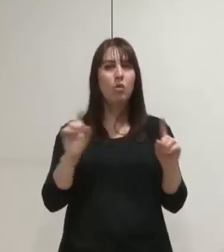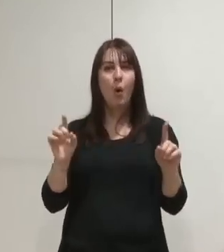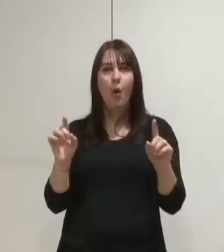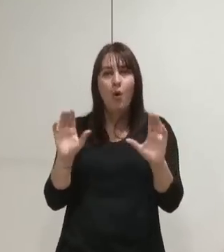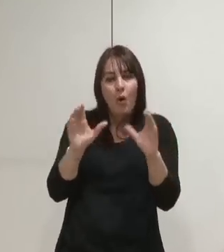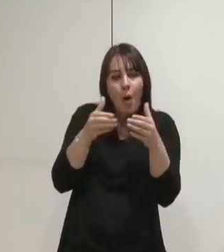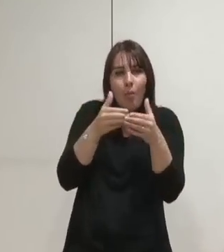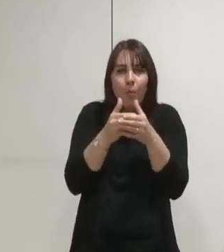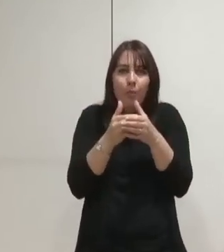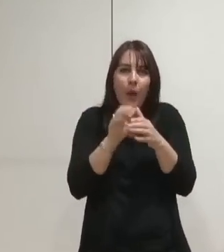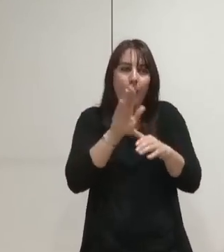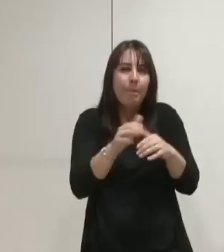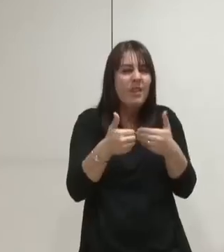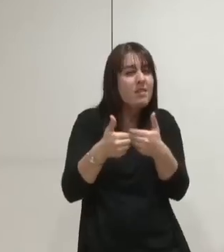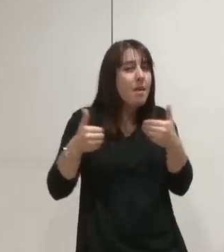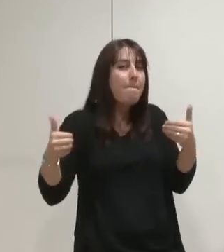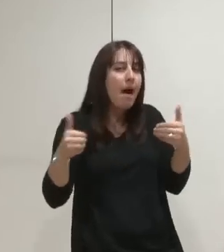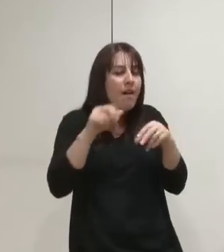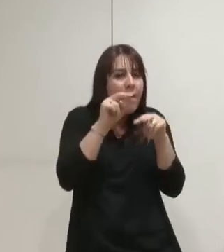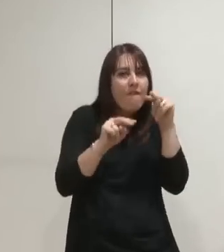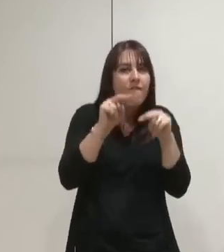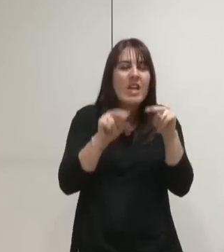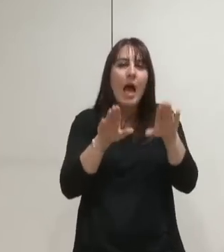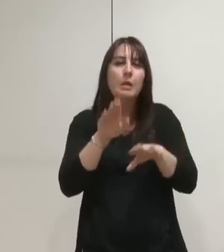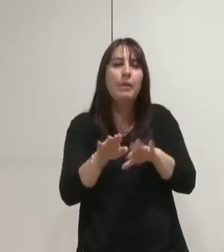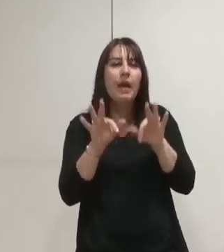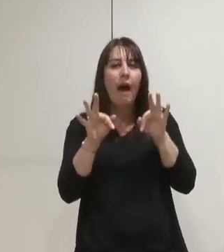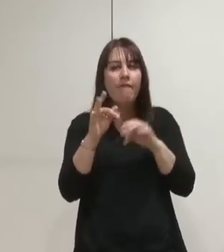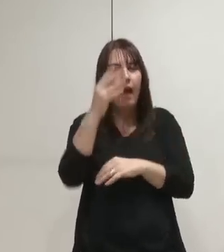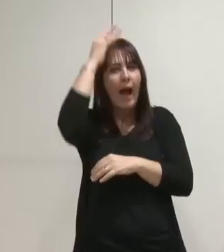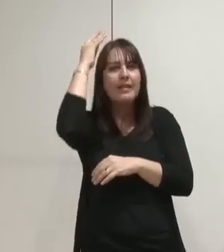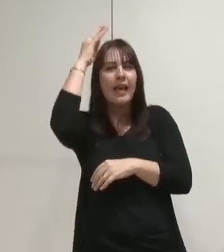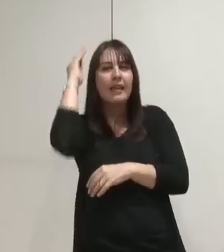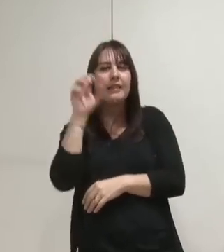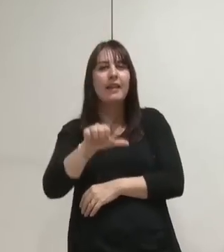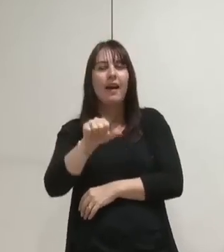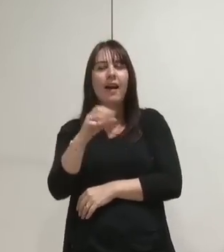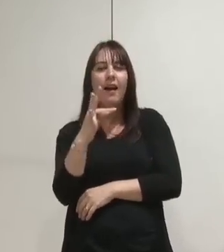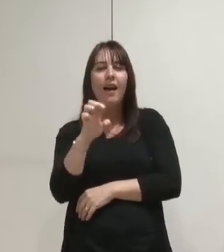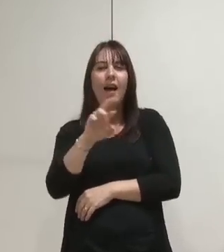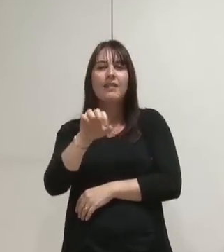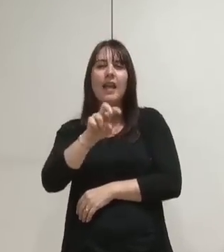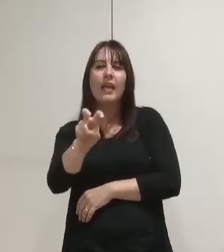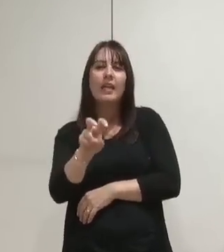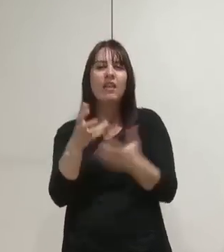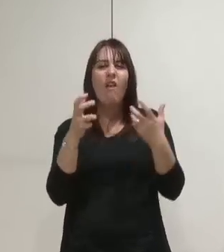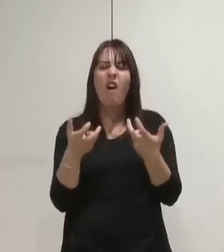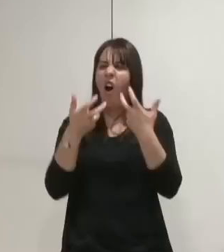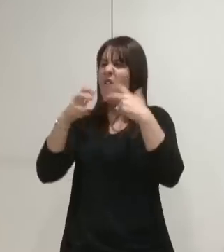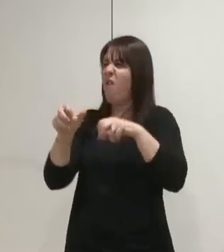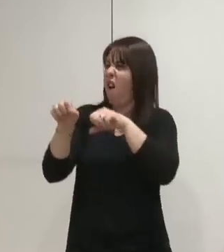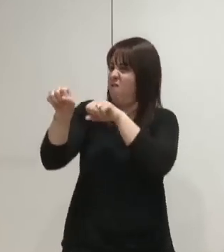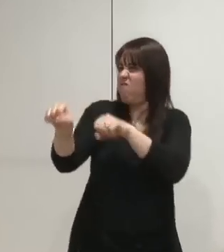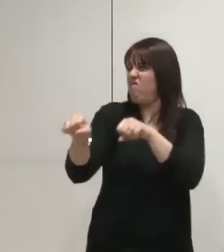bien insularisé dans un petit village d'Astérix qui euh veut tourner euh le dos à la terre entière et